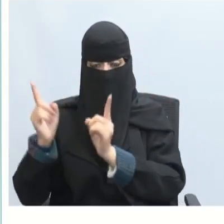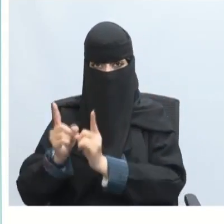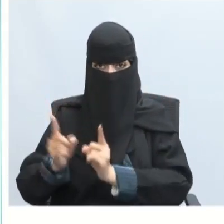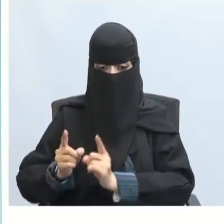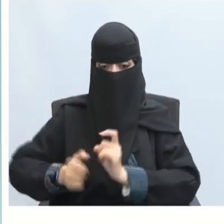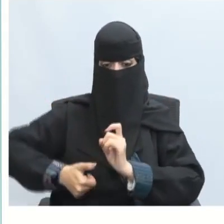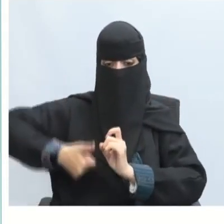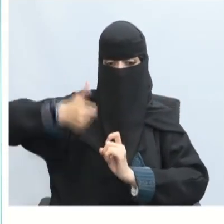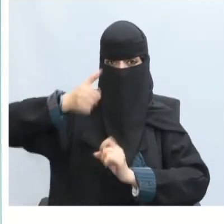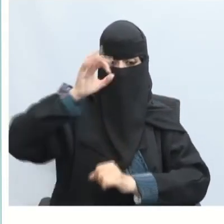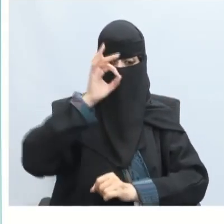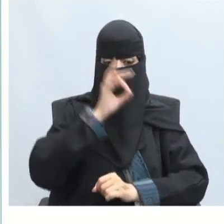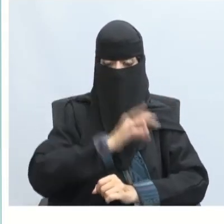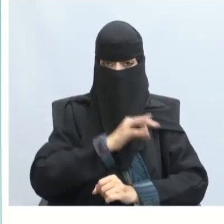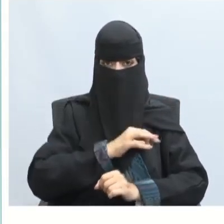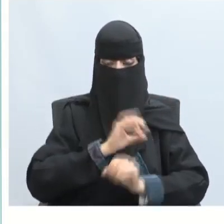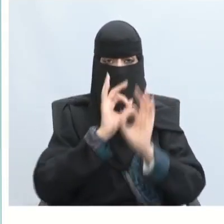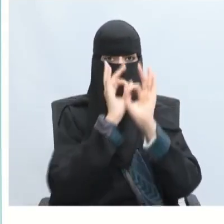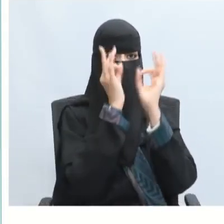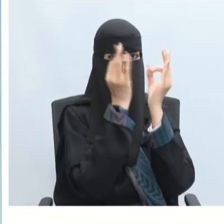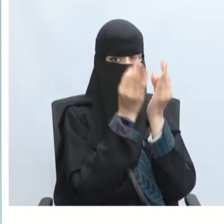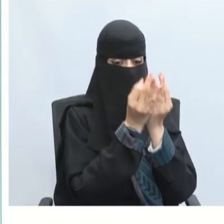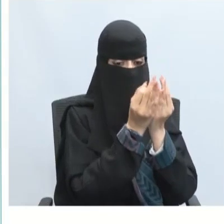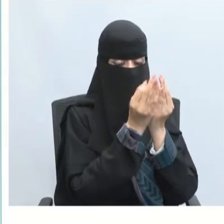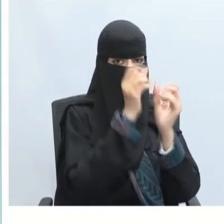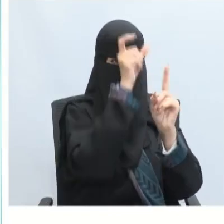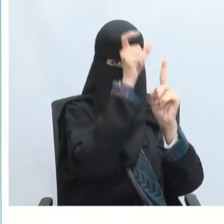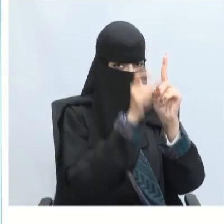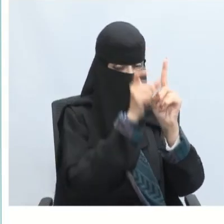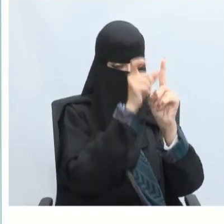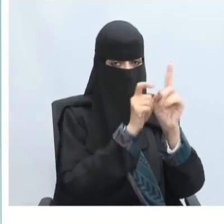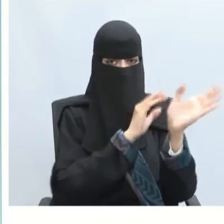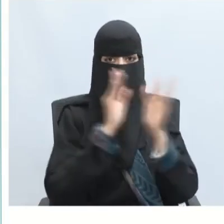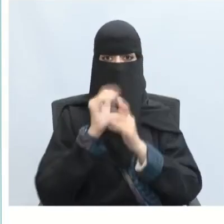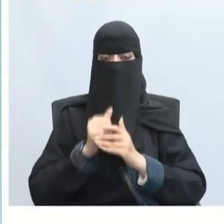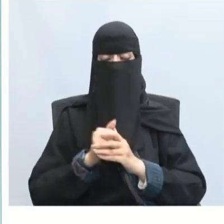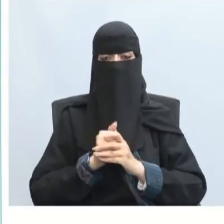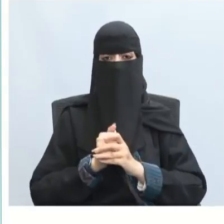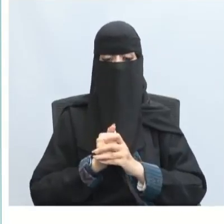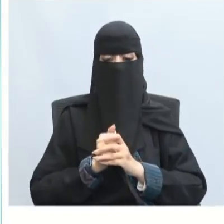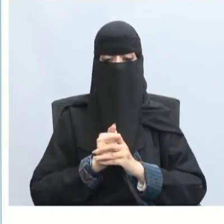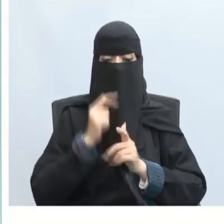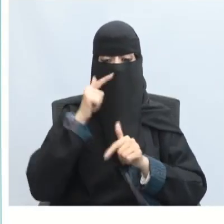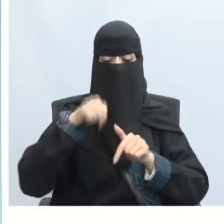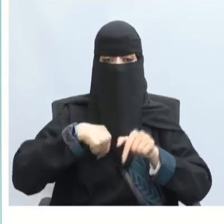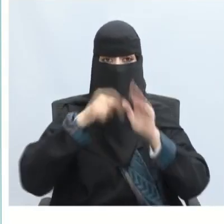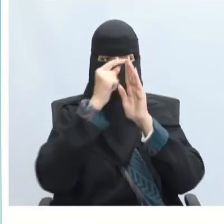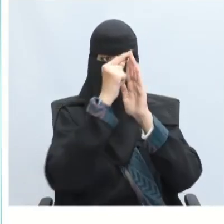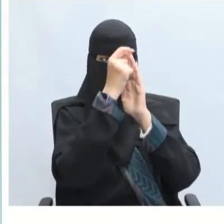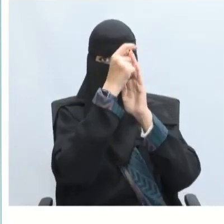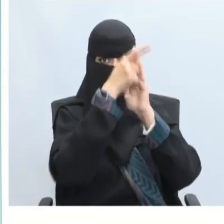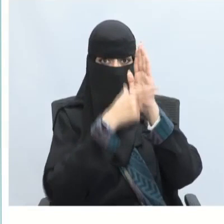جانبا محددا لتحقيق فائده للمجتمع وافراده